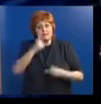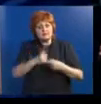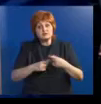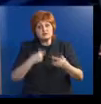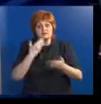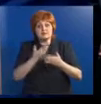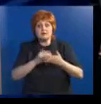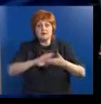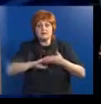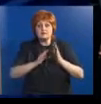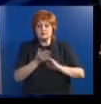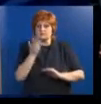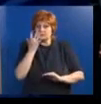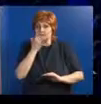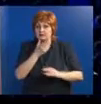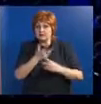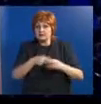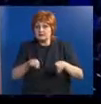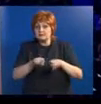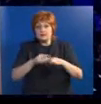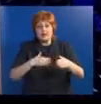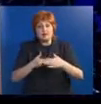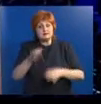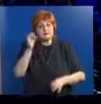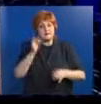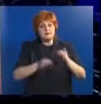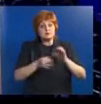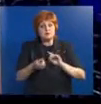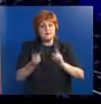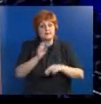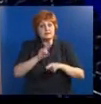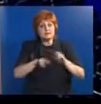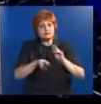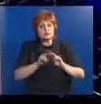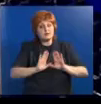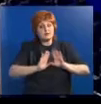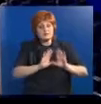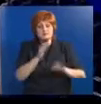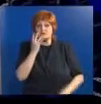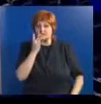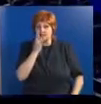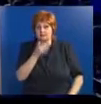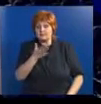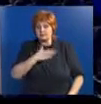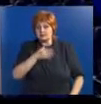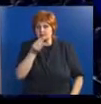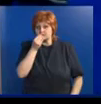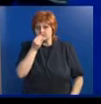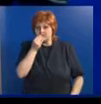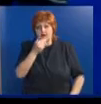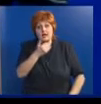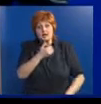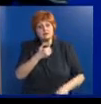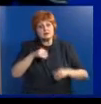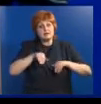продиктована обстановкой на политической карте мира. Активно обсуждают на площадках перестройку инфраструктуры страны на импортозамещение. О желаемых результатах